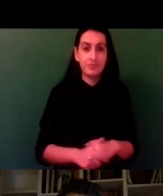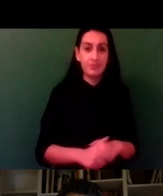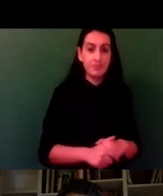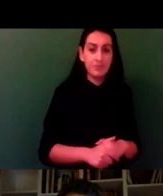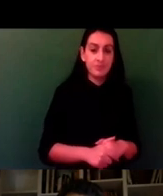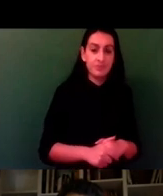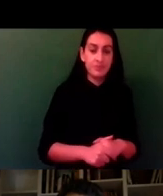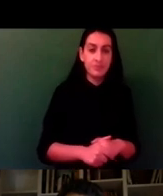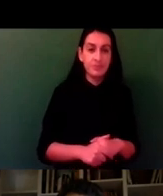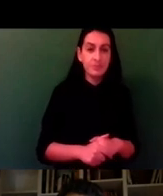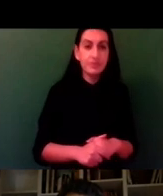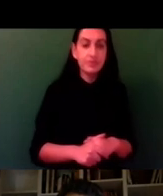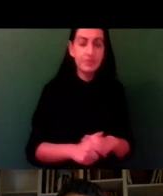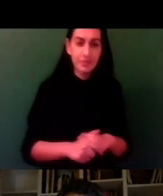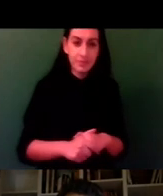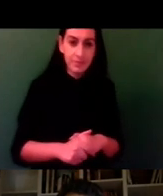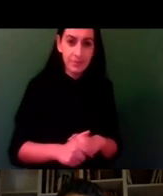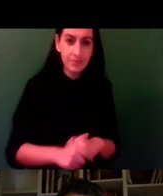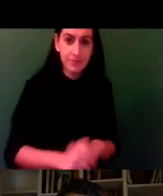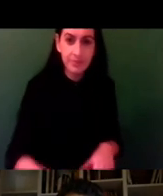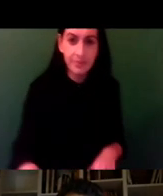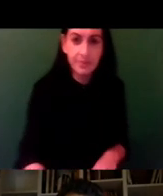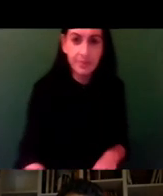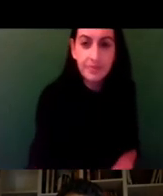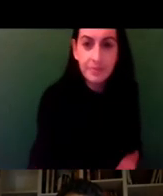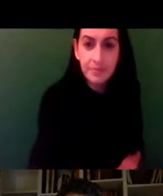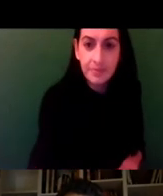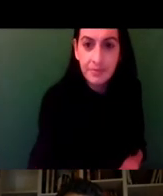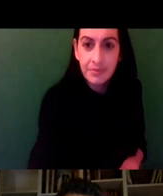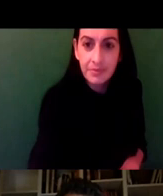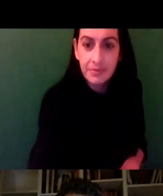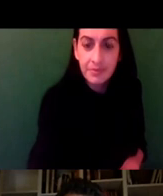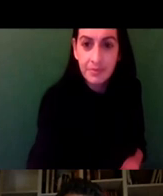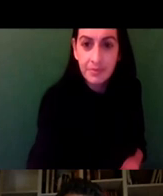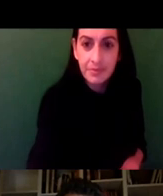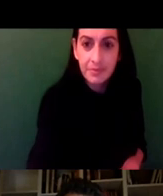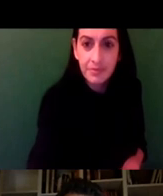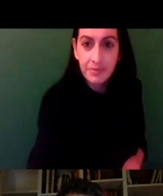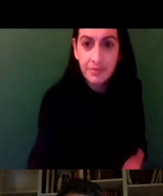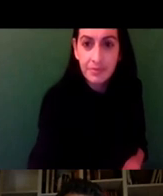Evet. Yorumlar içinde Tayfun Parlak katılımcıların fikrini